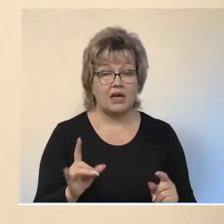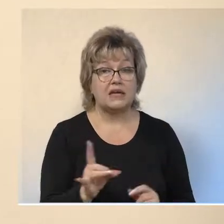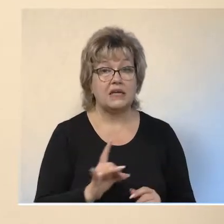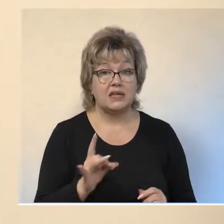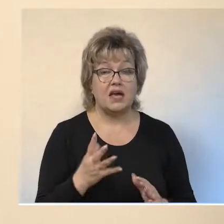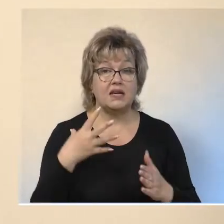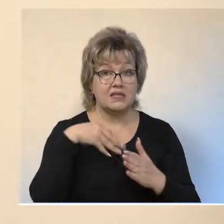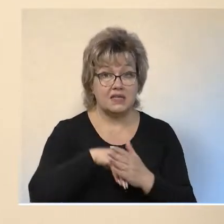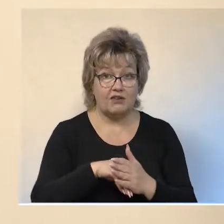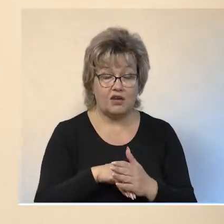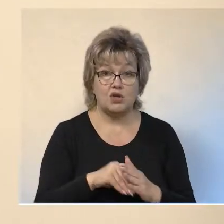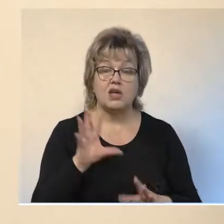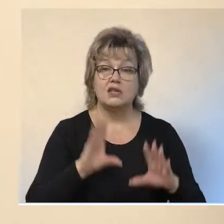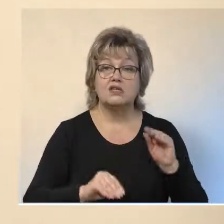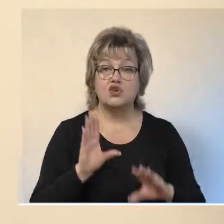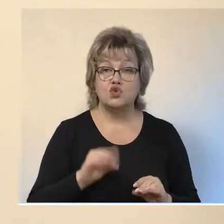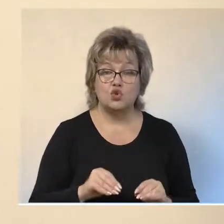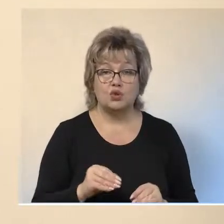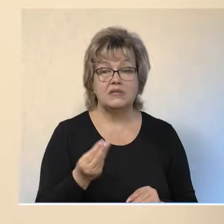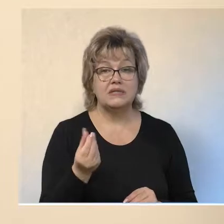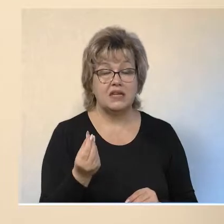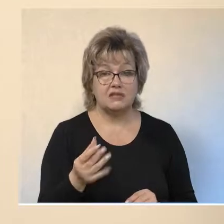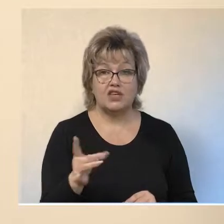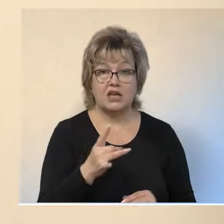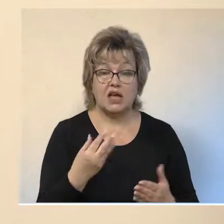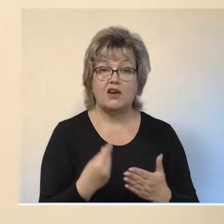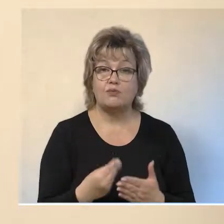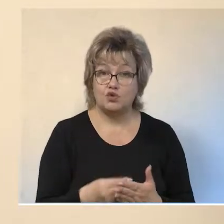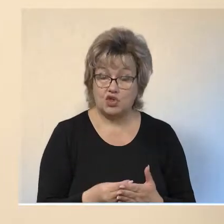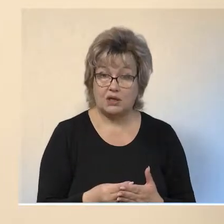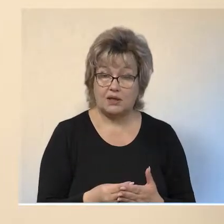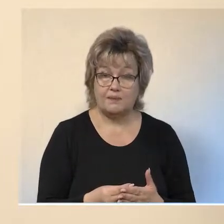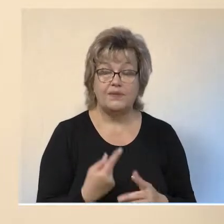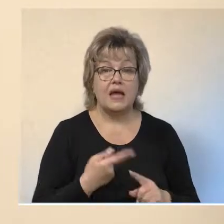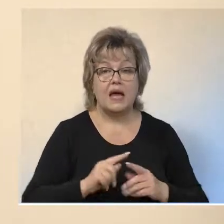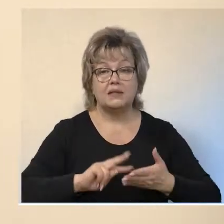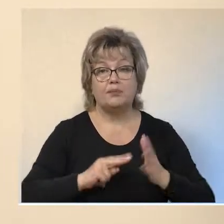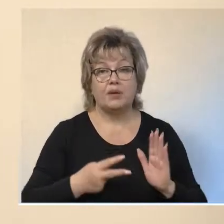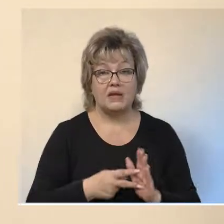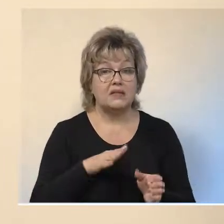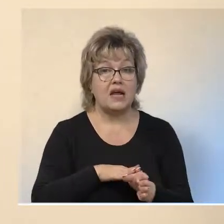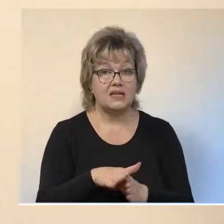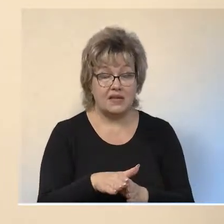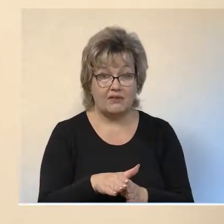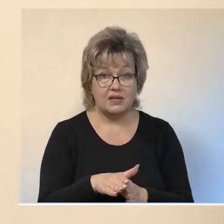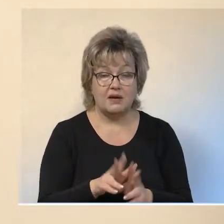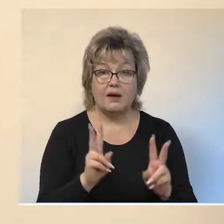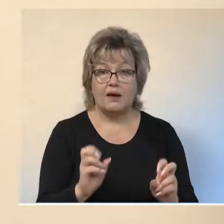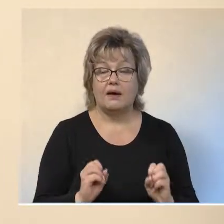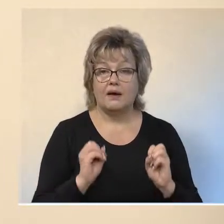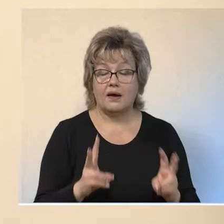рамках региональной составляющей за счет средств регионального бюджета этот проект реализовать,